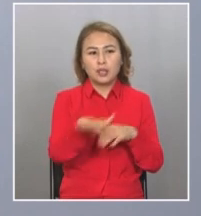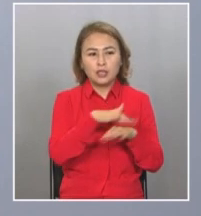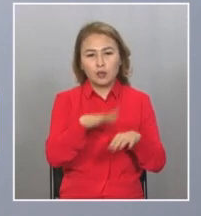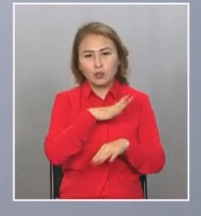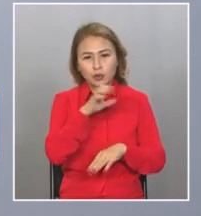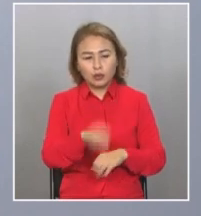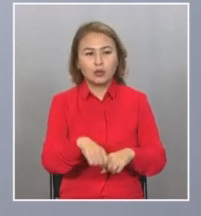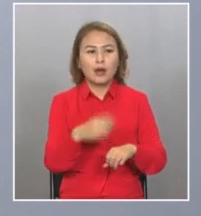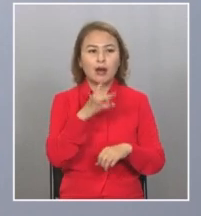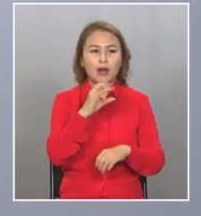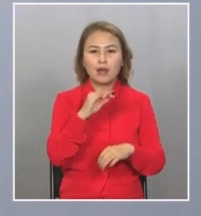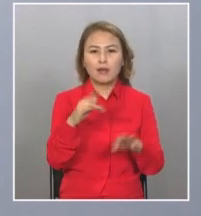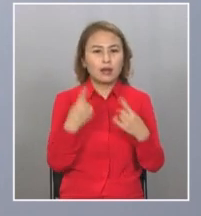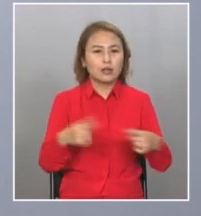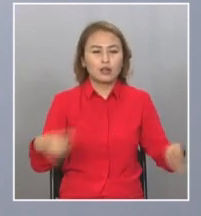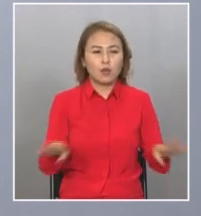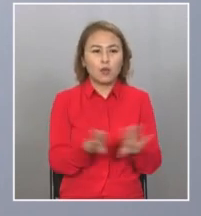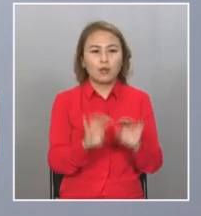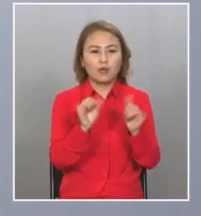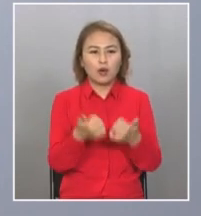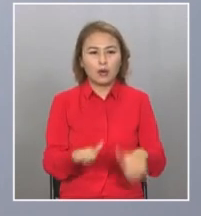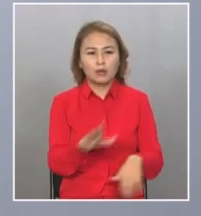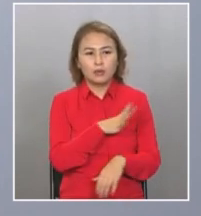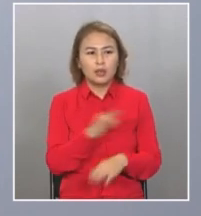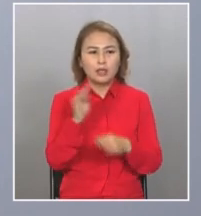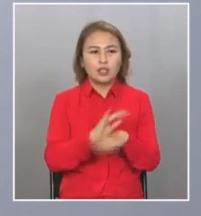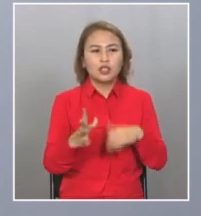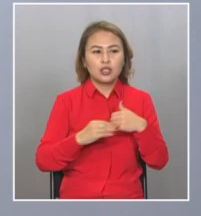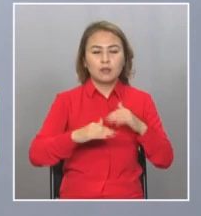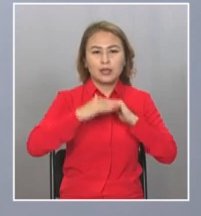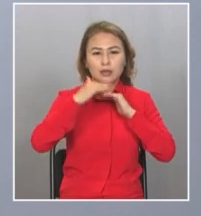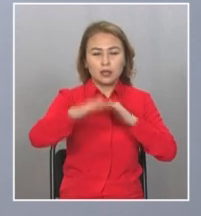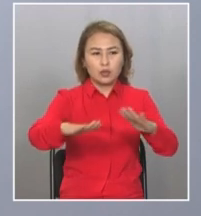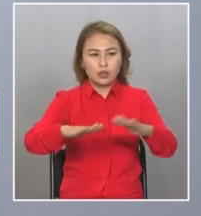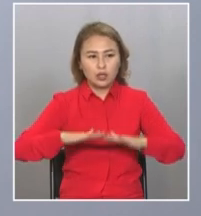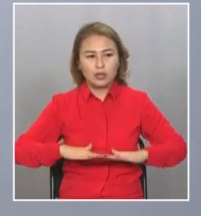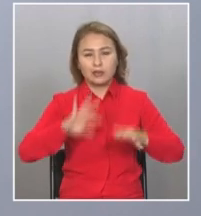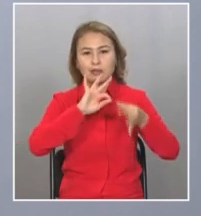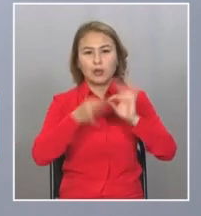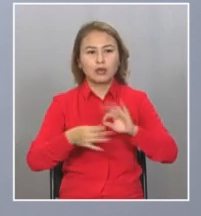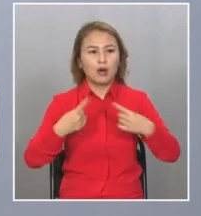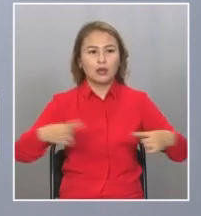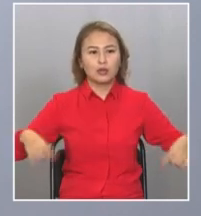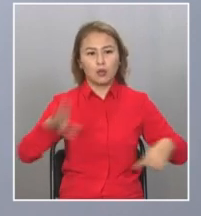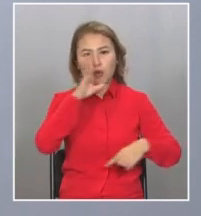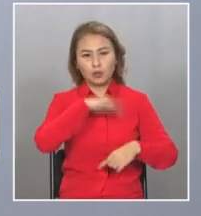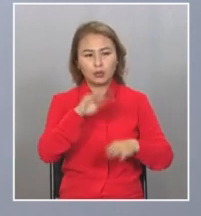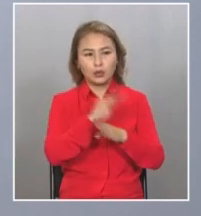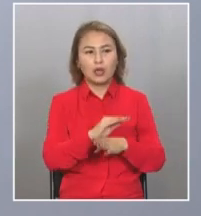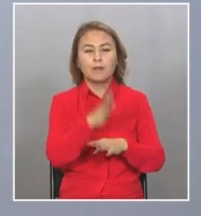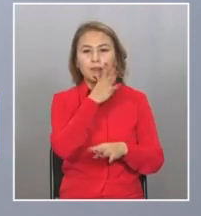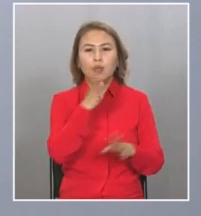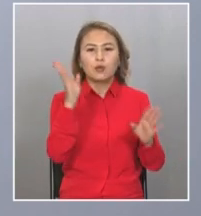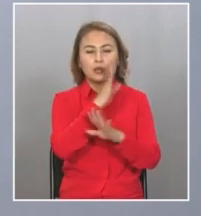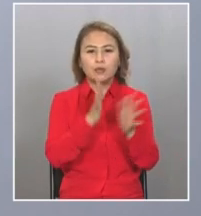мүмкін, рельеф әртүрлі формада болуы мүмкін, немесе жер бетінің төсеніш сипаты әртүрлі болуы мүмкін. Ол өсімдік жамылғысы